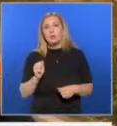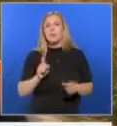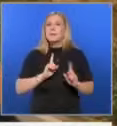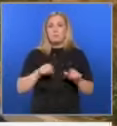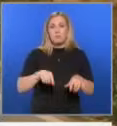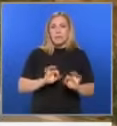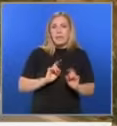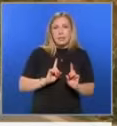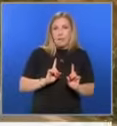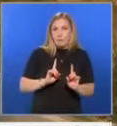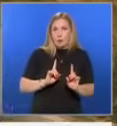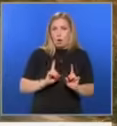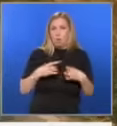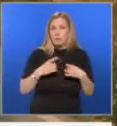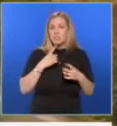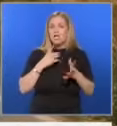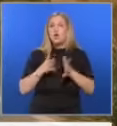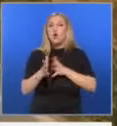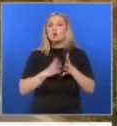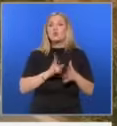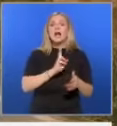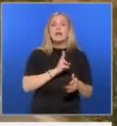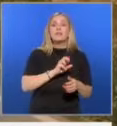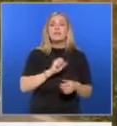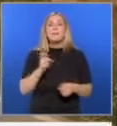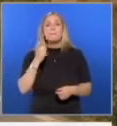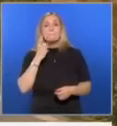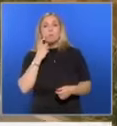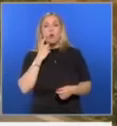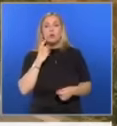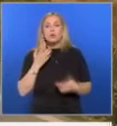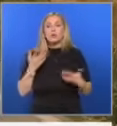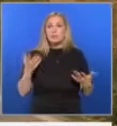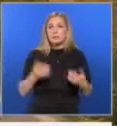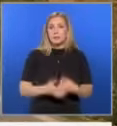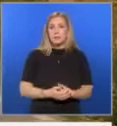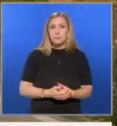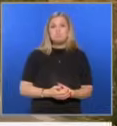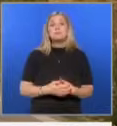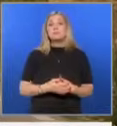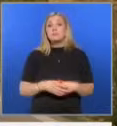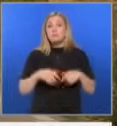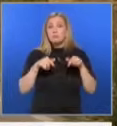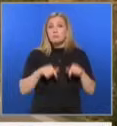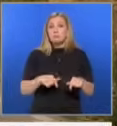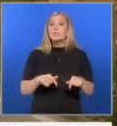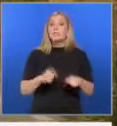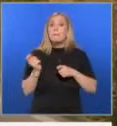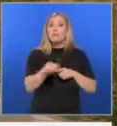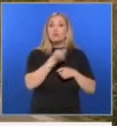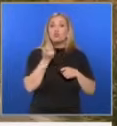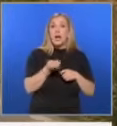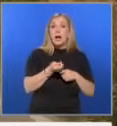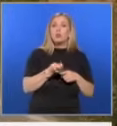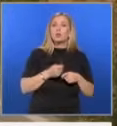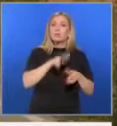Каравелово и Богдан. Там е локализиран. Има пожарни, които стоят до